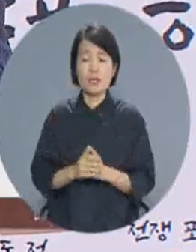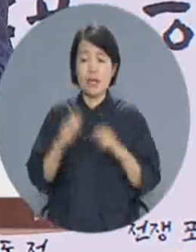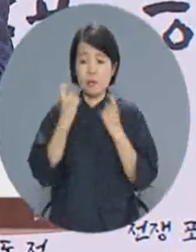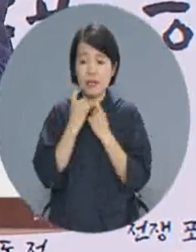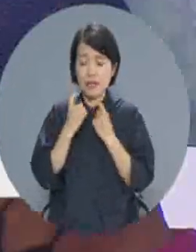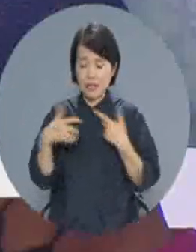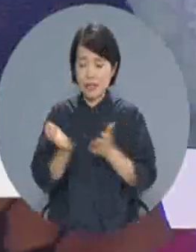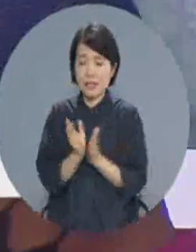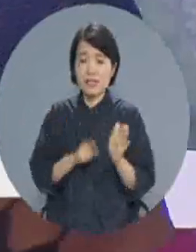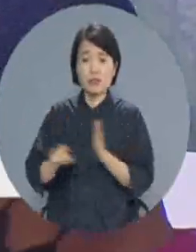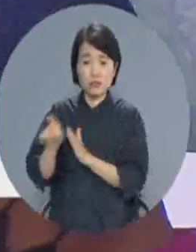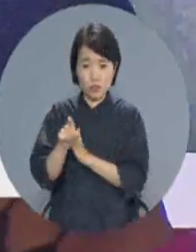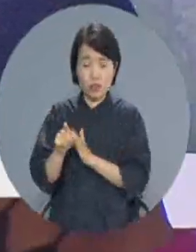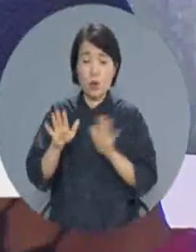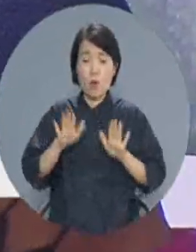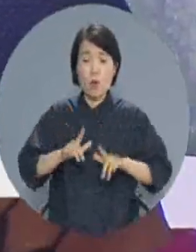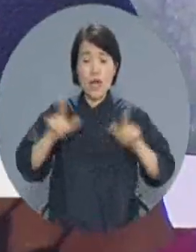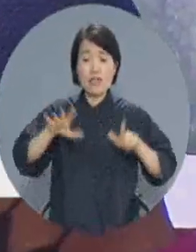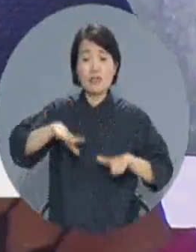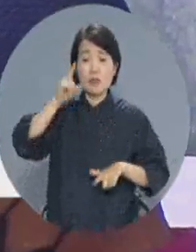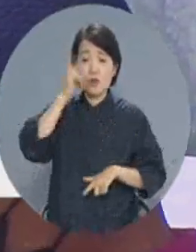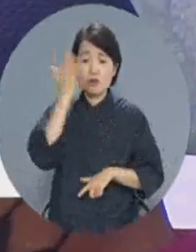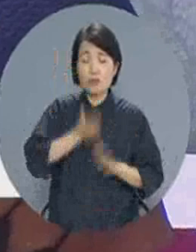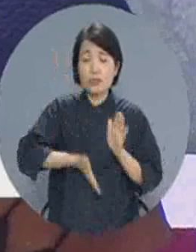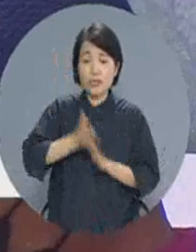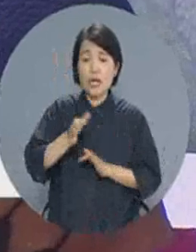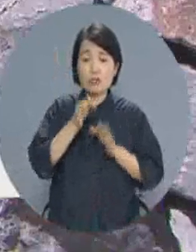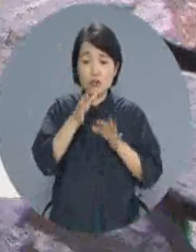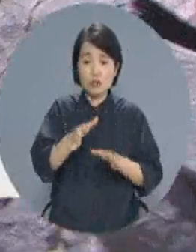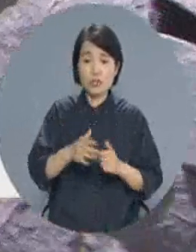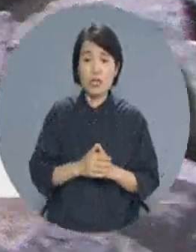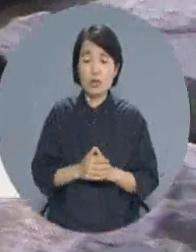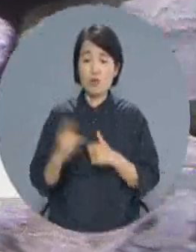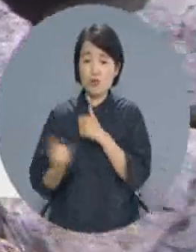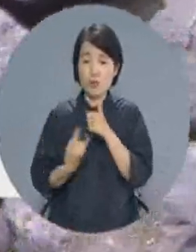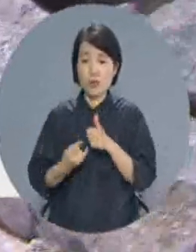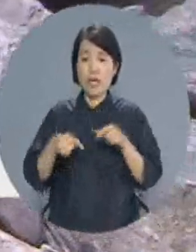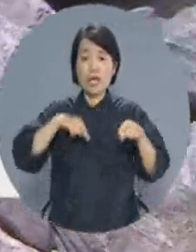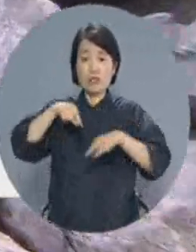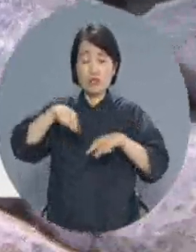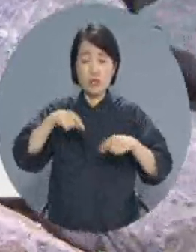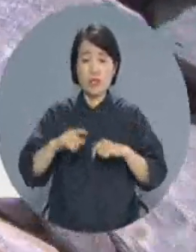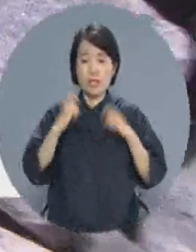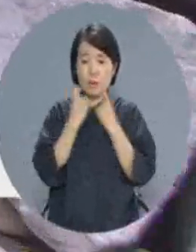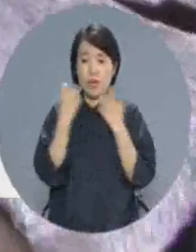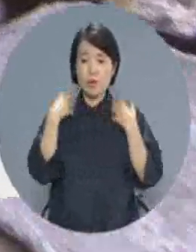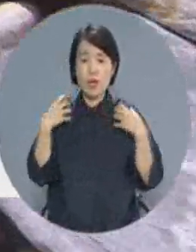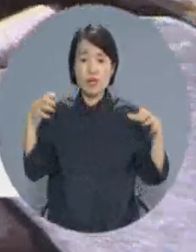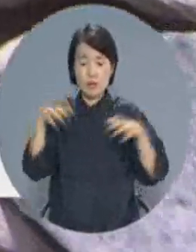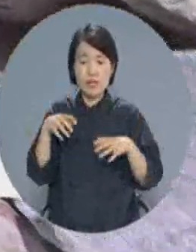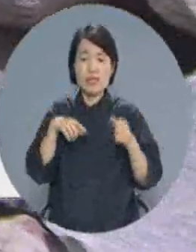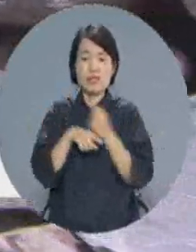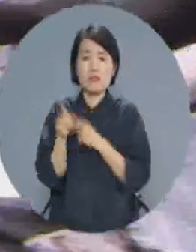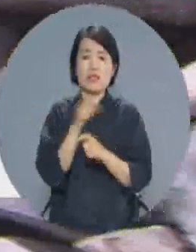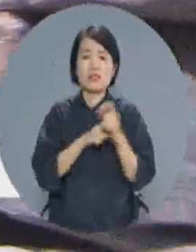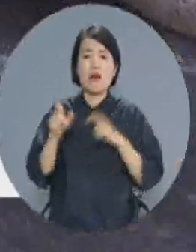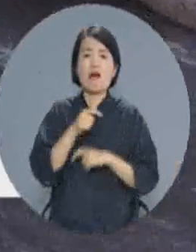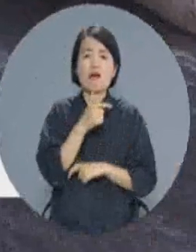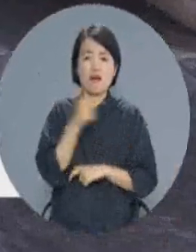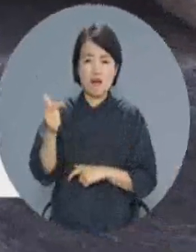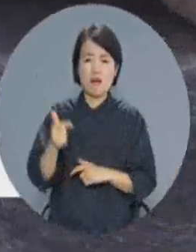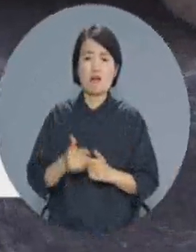단체 주도로 진행돼 왔지만 올해는 처음으로 여수시가 주최하고 위원회가 주관해 민관 협력으로 의미를 더하게